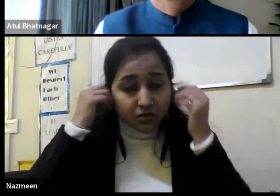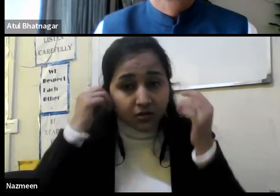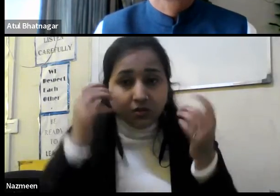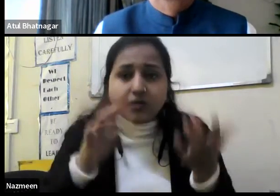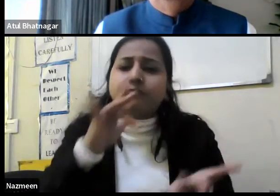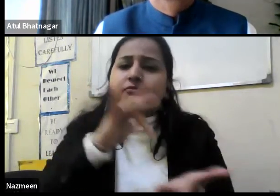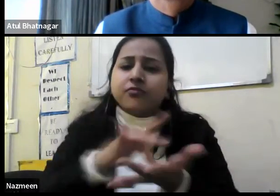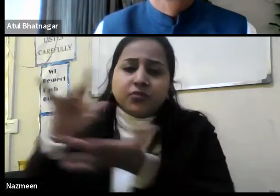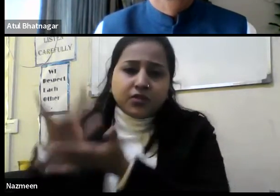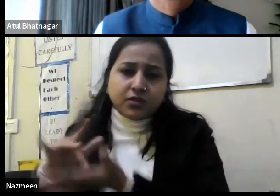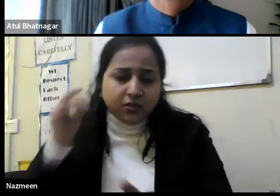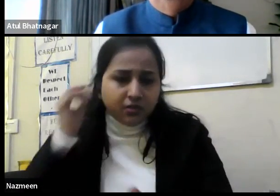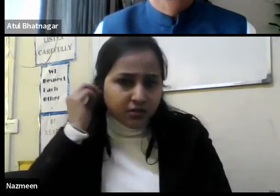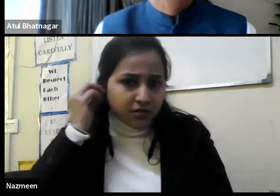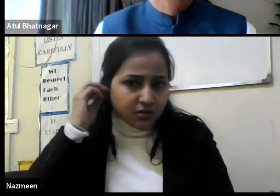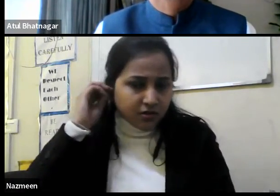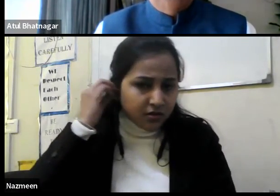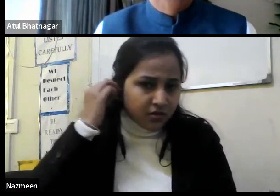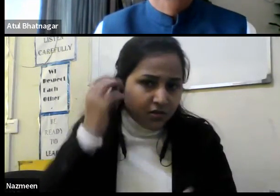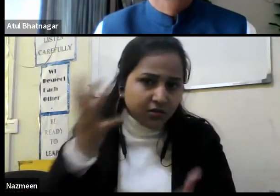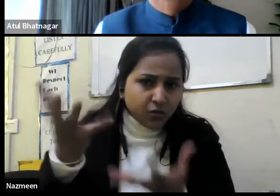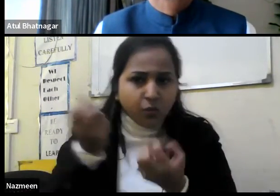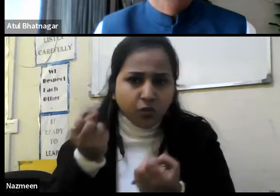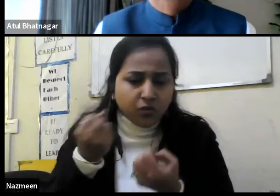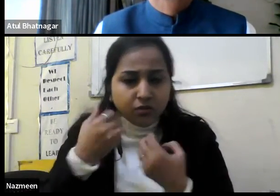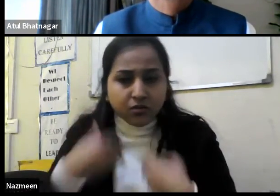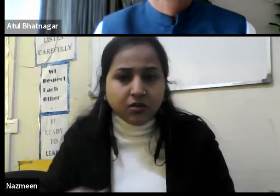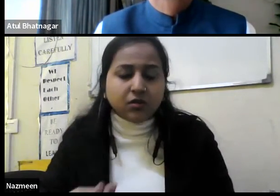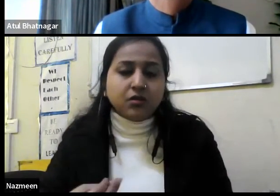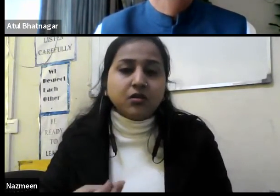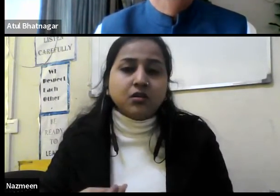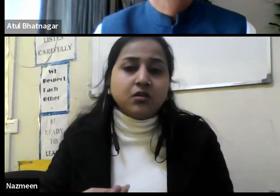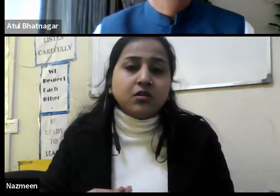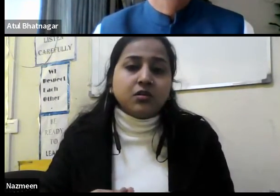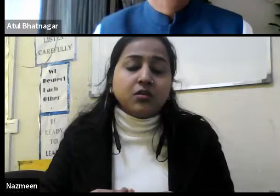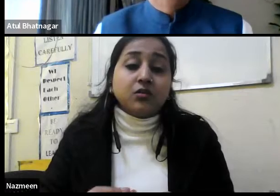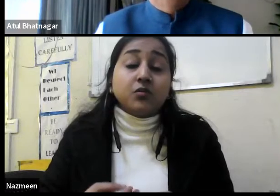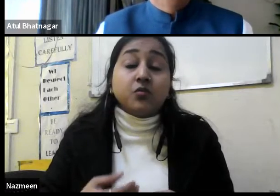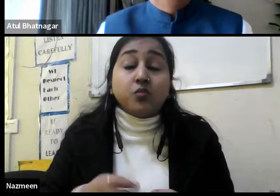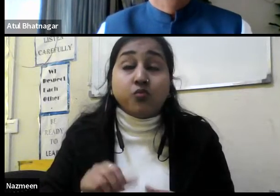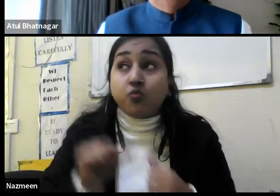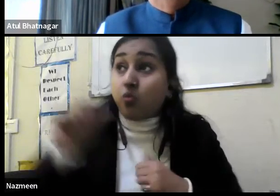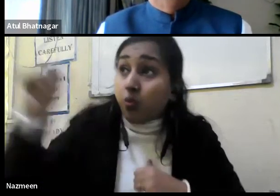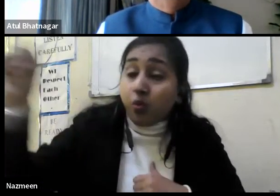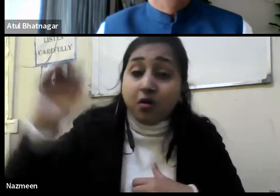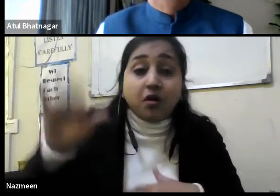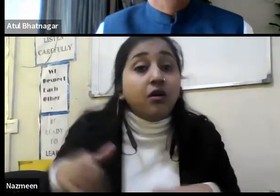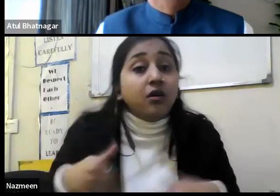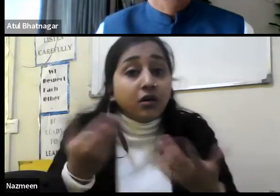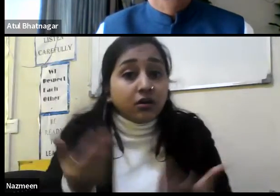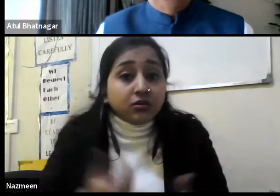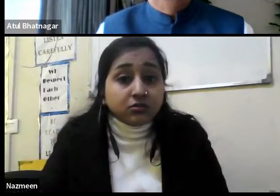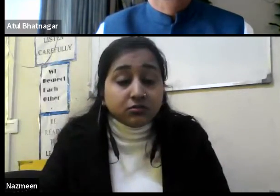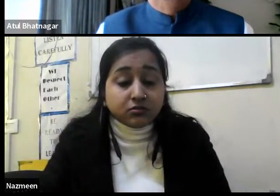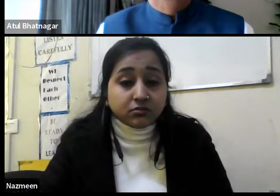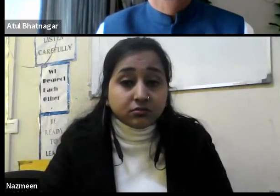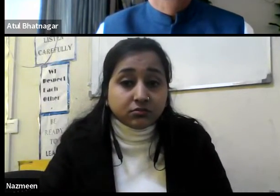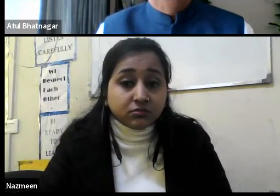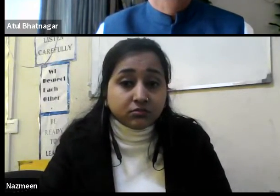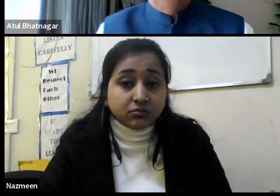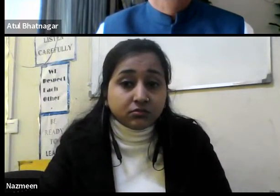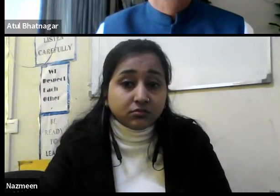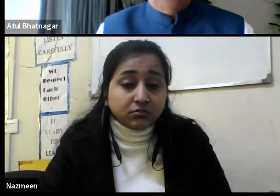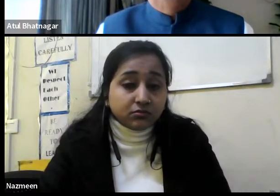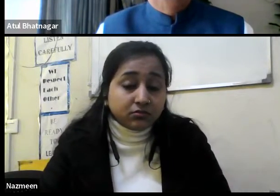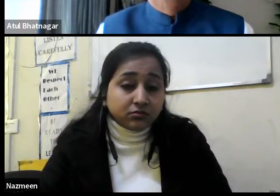में मेरे को ऑर्गेनिक शहद का अच्छा पैसा मिलता है, मैं नहीं जी न्यूयॉर्क तो बहुत दूर है, मैं कैसे करूंगा न्यूयॉर्क में।